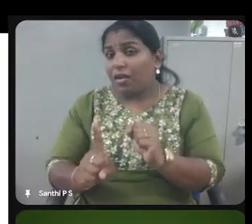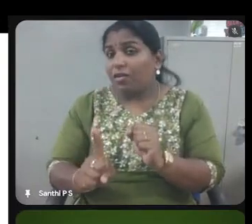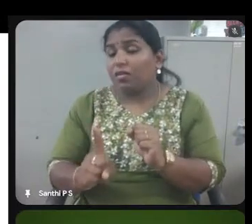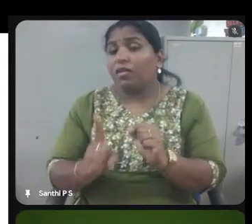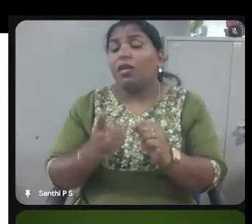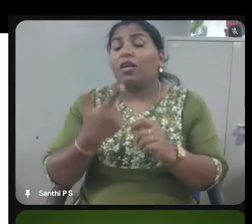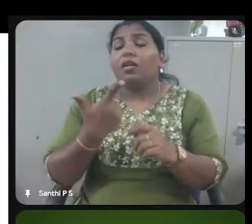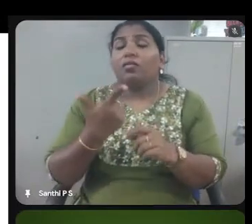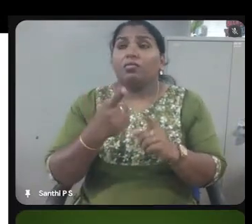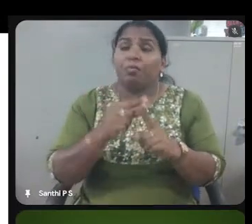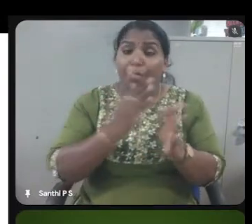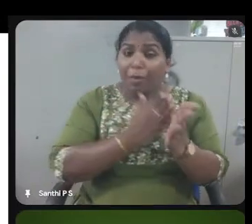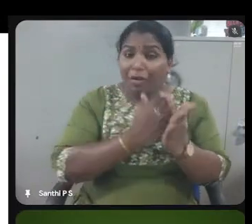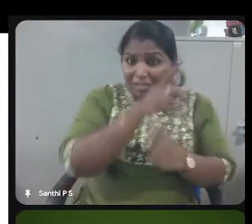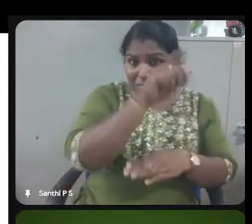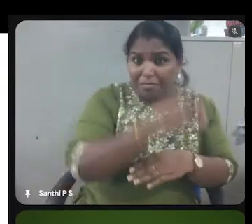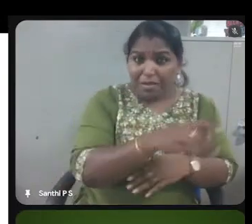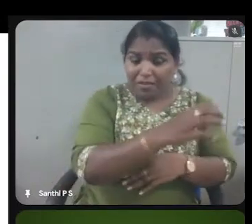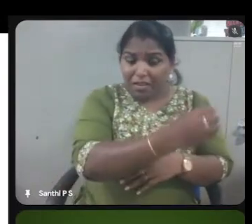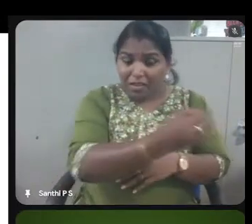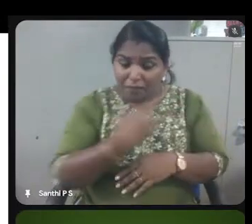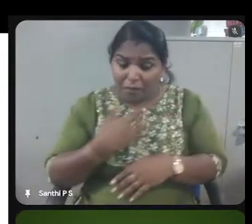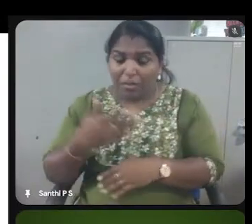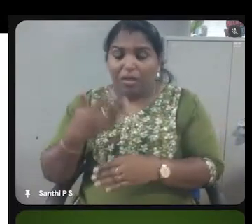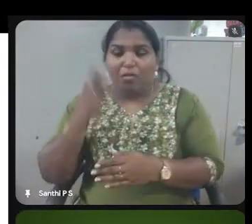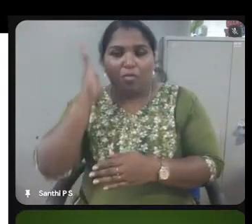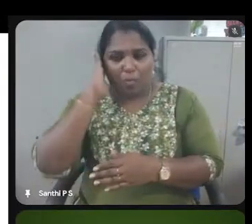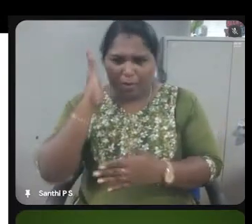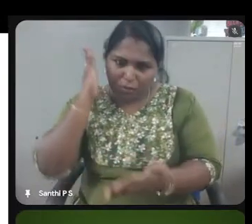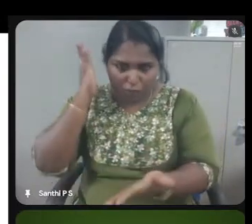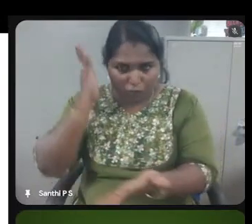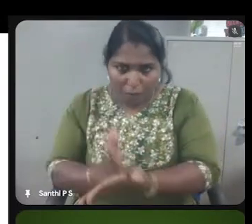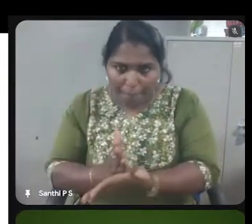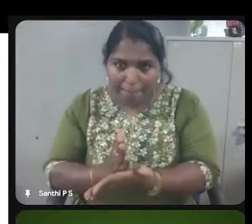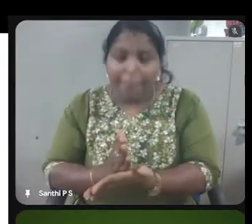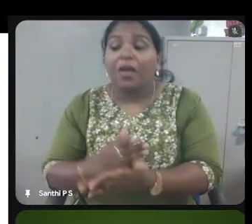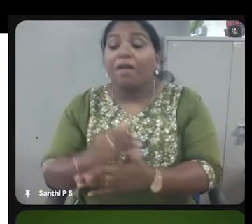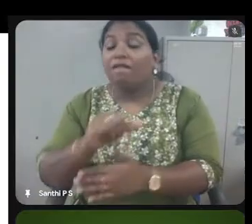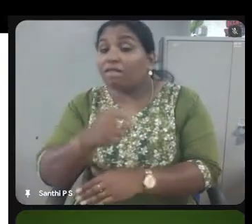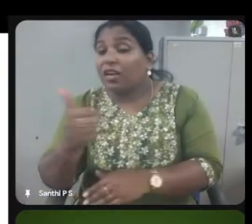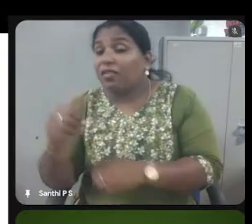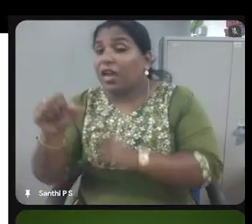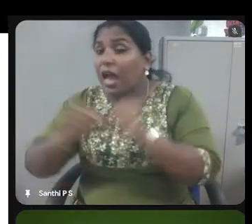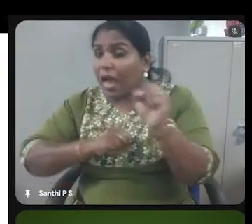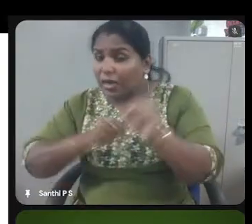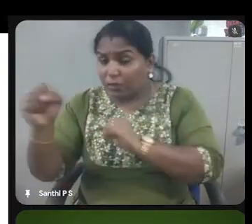ടൈം സ്റ്റോപ്പ് ചെയ്യാനാണെങ്കിൽ അത് സ്റ്റോപ്പ് ചെയ്യുക. ബാക്കി ആക്ടിവിറ്റീസിലേക്ക് കുട്ടിയെ